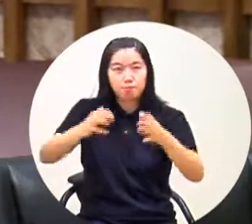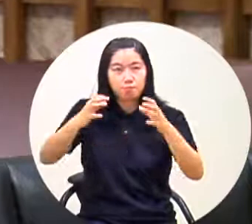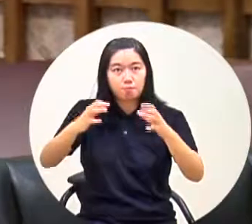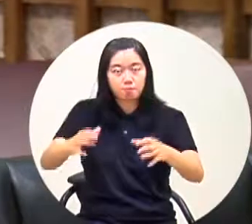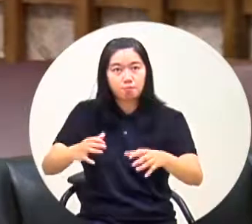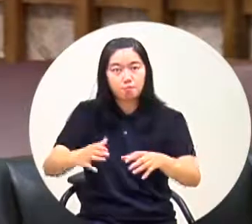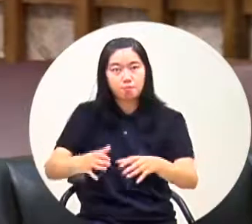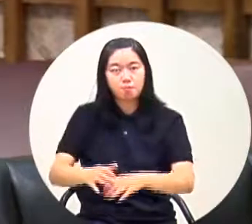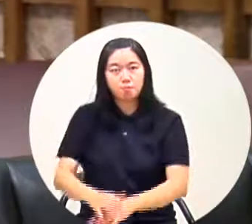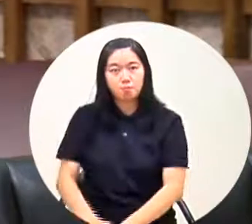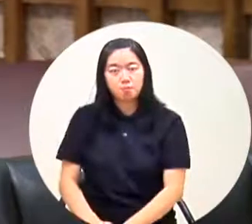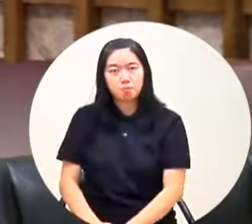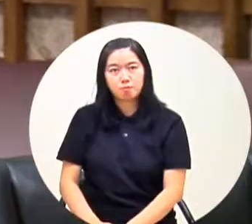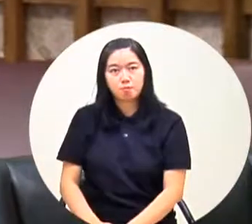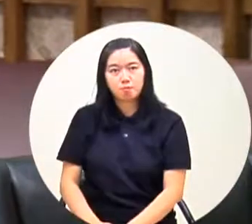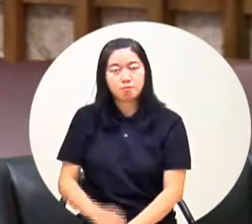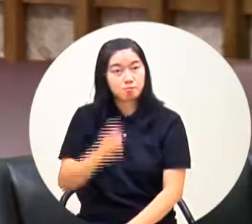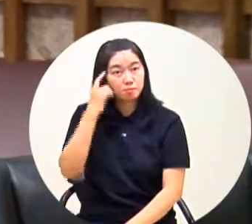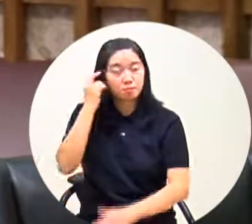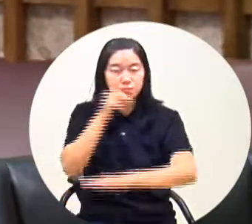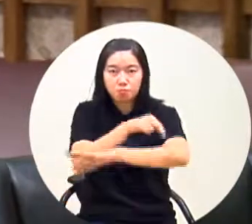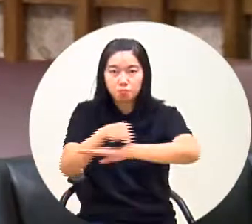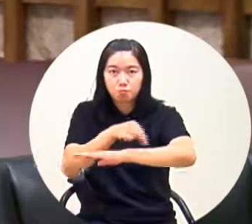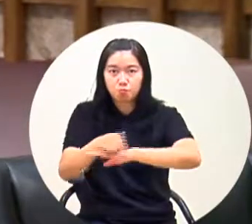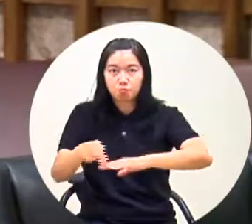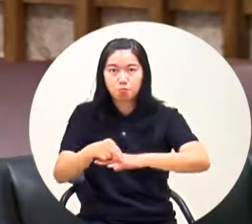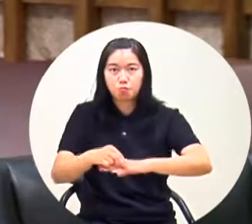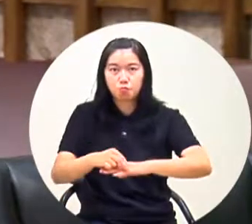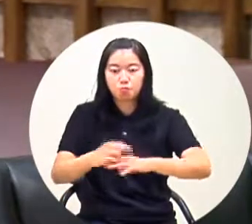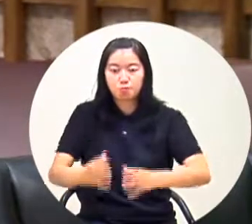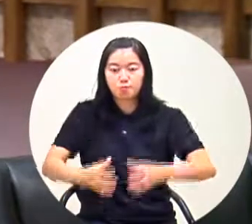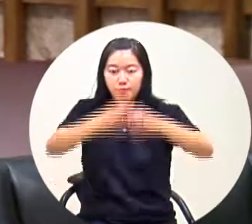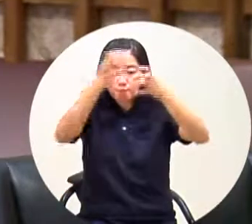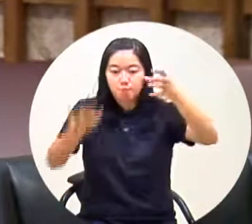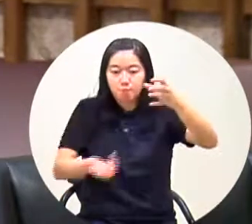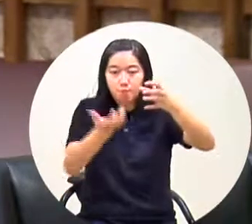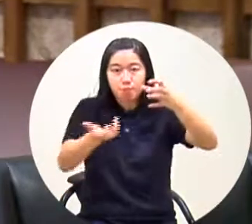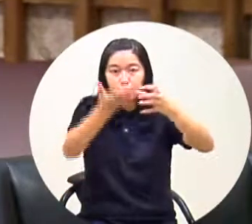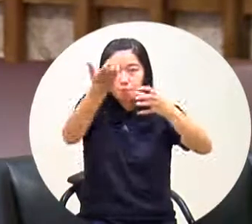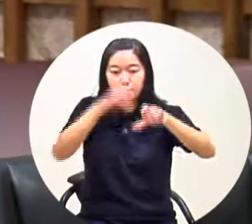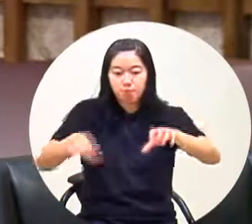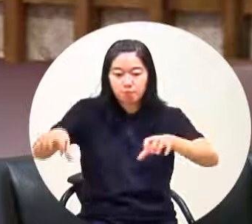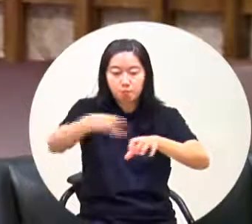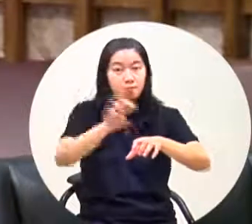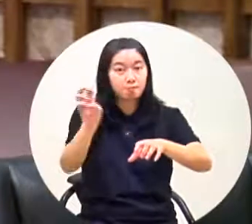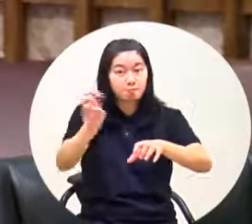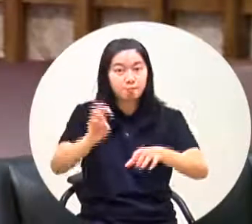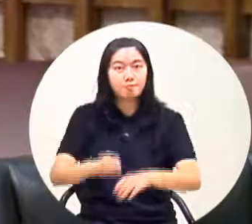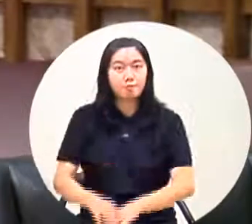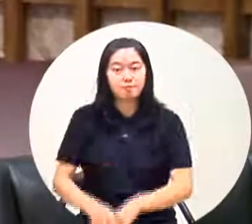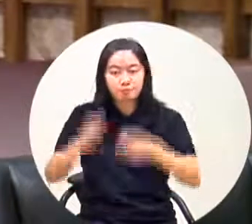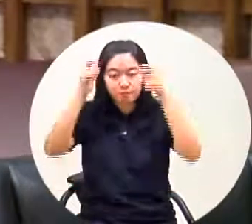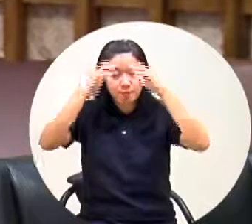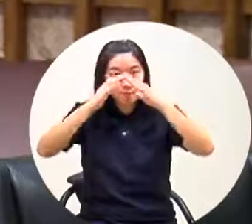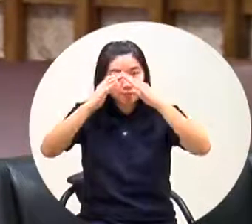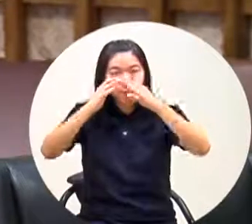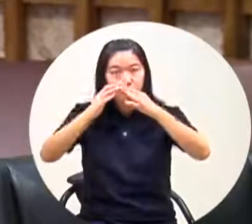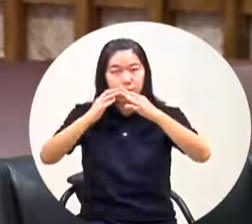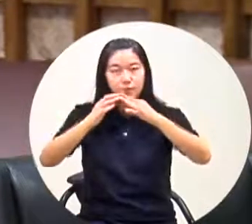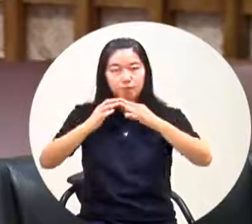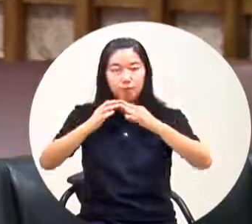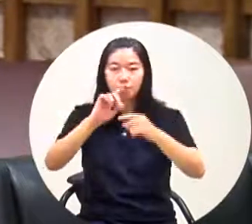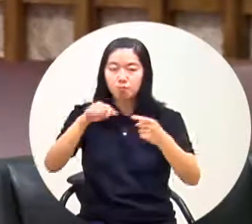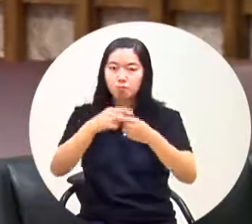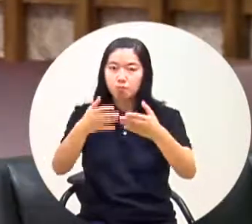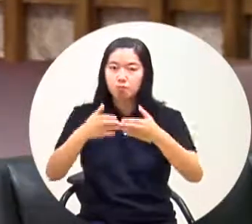36迄、那个做的即个焚化炉啦，啊会使讲按高雄市应该是有四